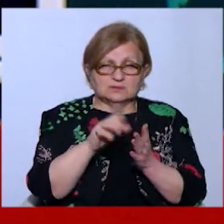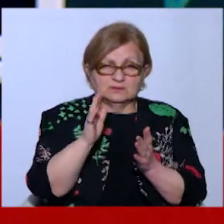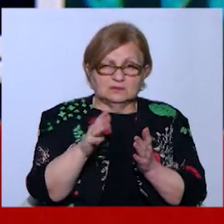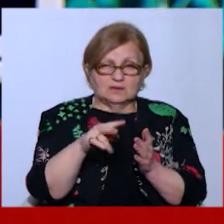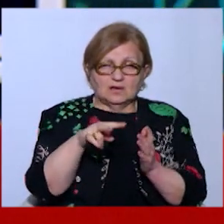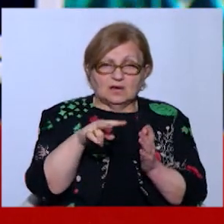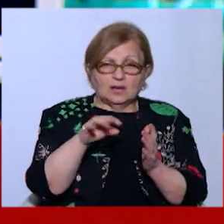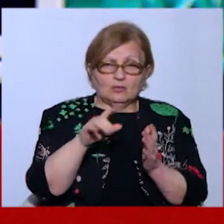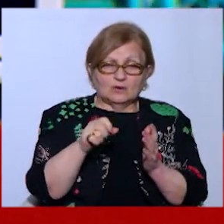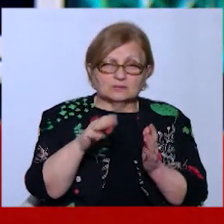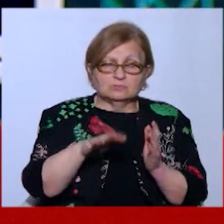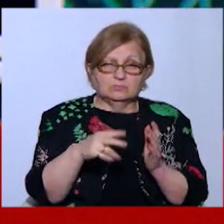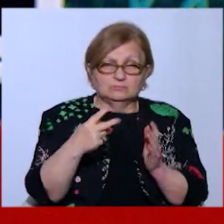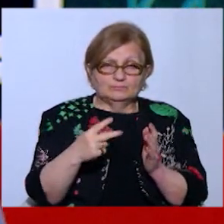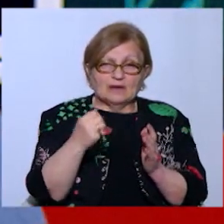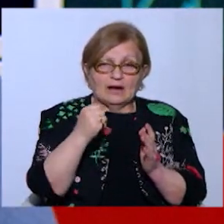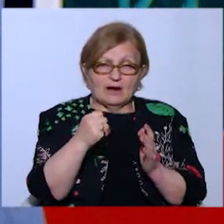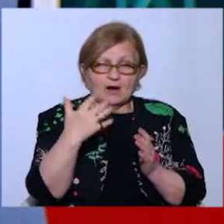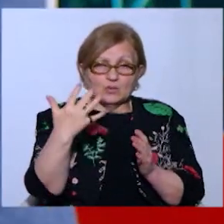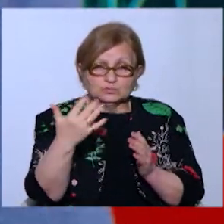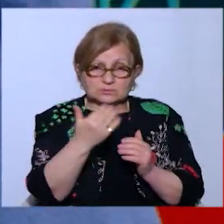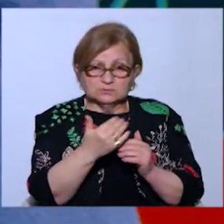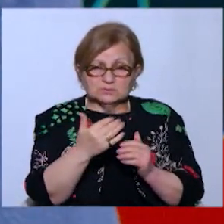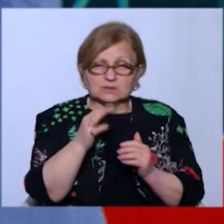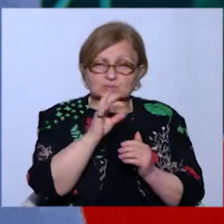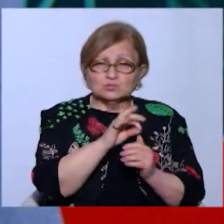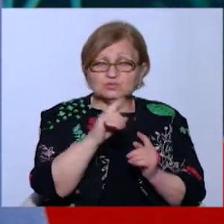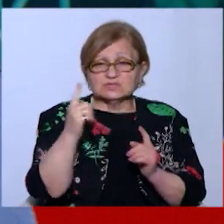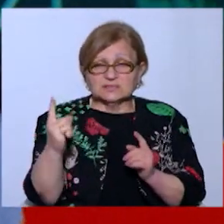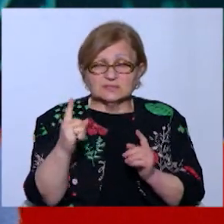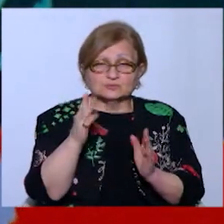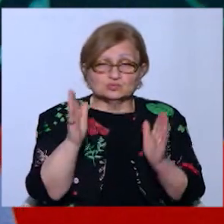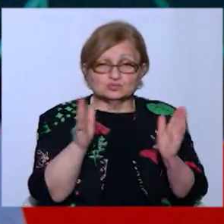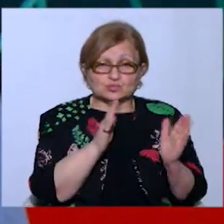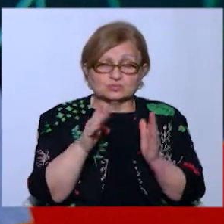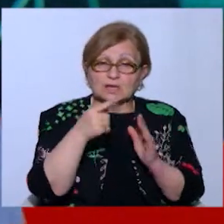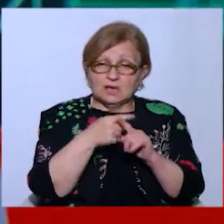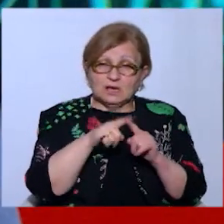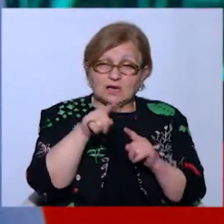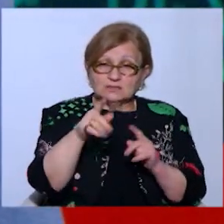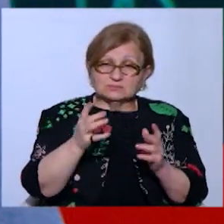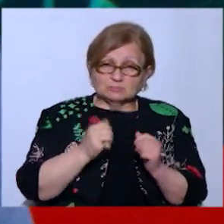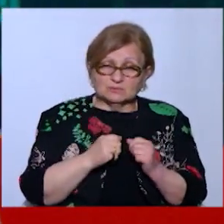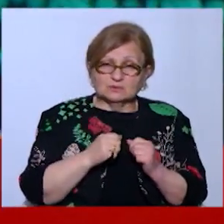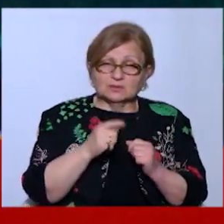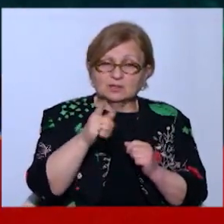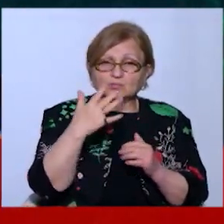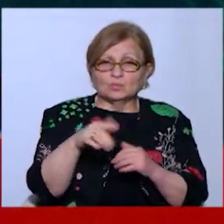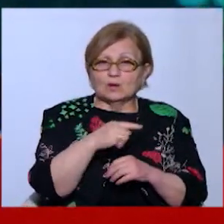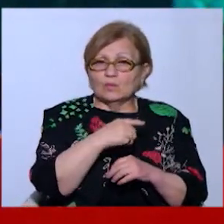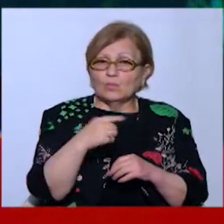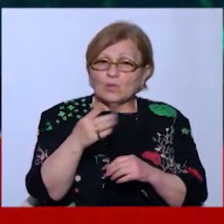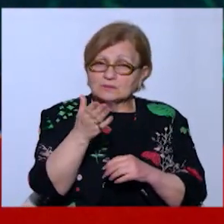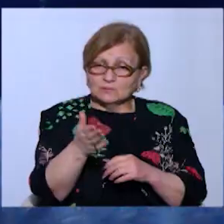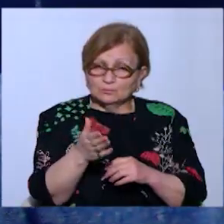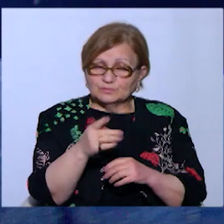ლოგარითმი 2-ის ფუძით A5-დან, რომელიც 0-სა და 1 შორის არის და აი ეს წევრი უკვე მიიღება უარყოფითი წევრი.